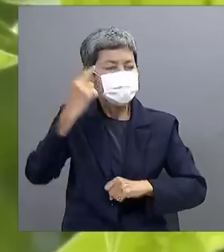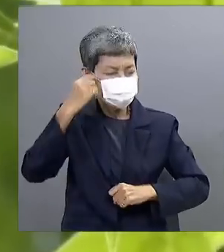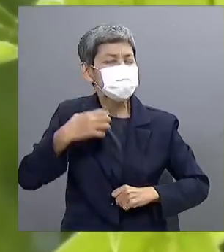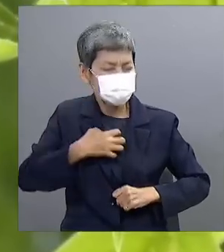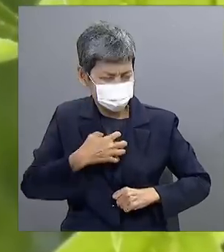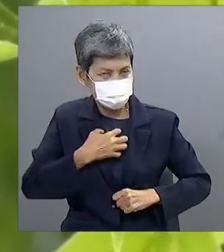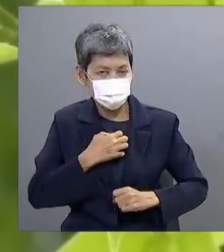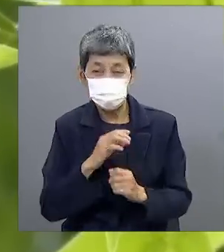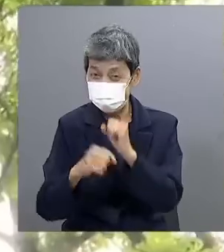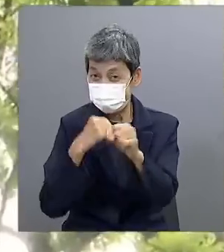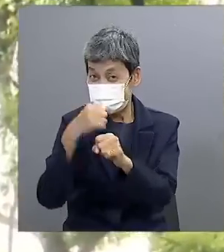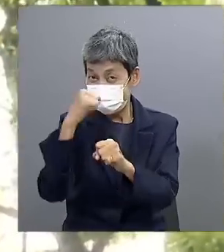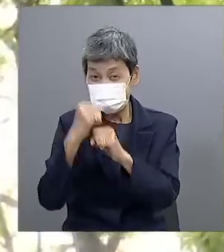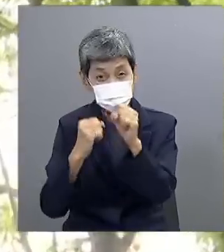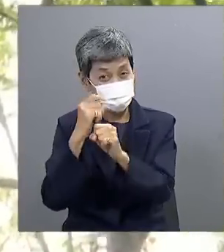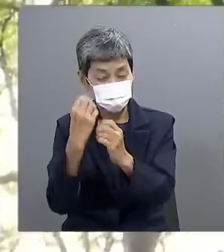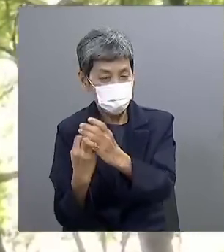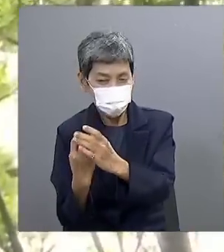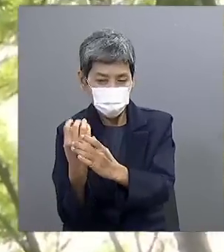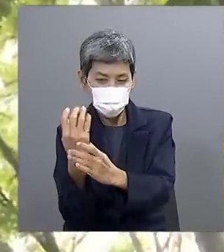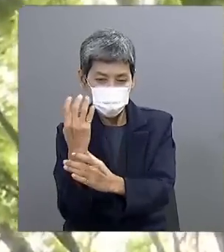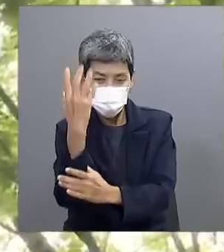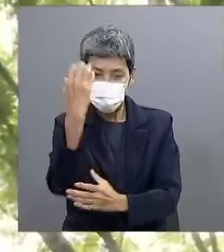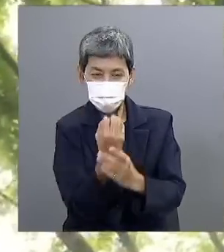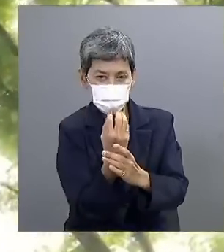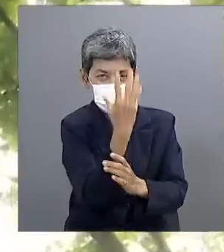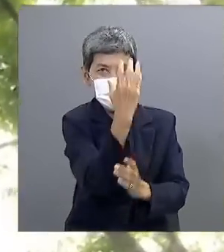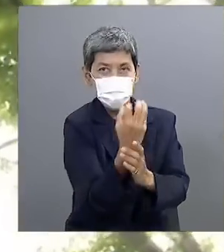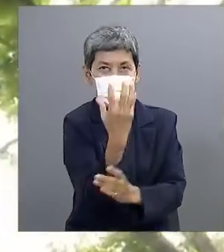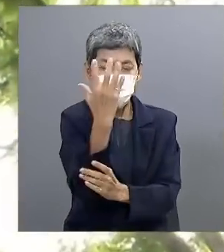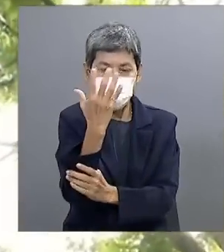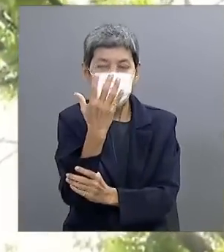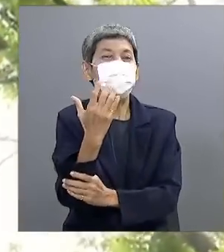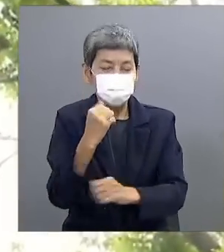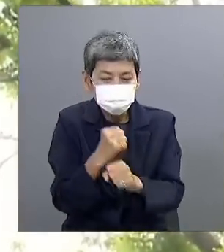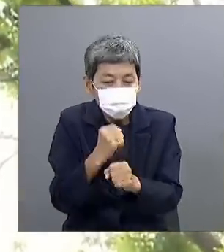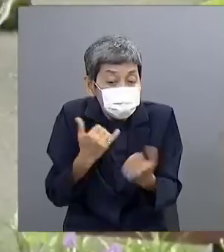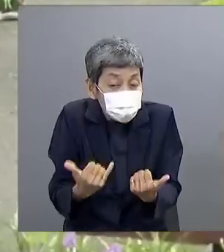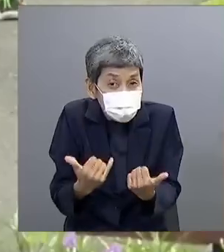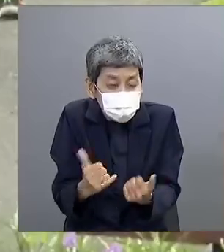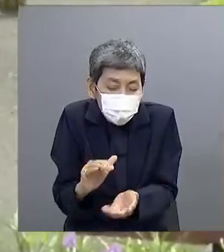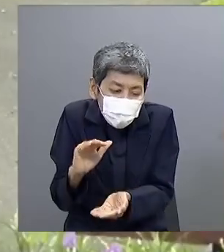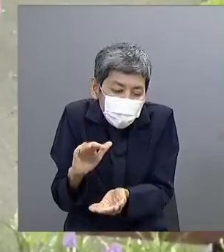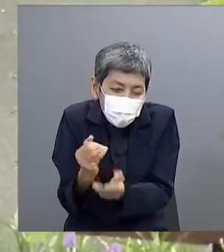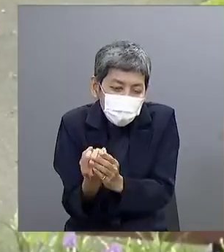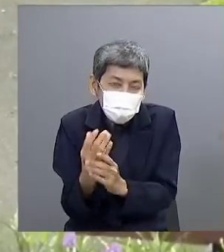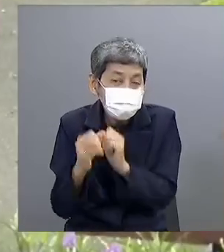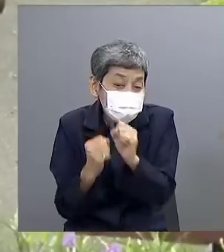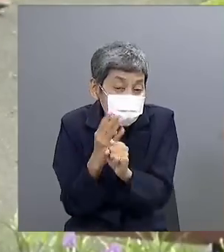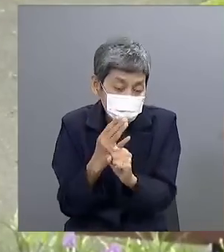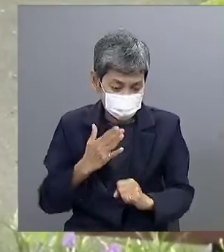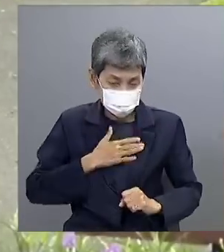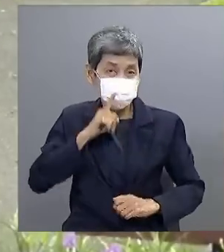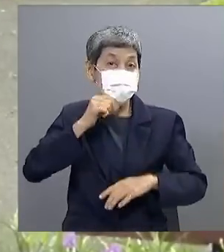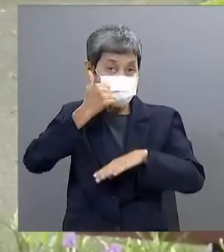10ปี20ปีหรือว่า30ปีข้างหน้าเนี่ยค่ะต้นอ่อนต้นกล้าที่ปลูกกันในช่วงนี้หรือว่าในตลอดยุค4ปีสมัยอาจารย์ชาติชาติจะเ